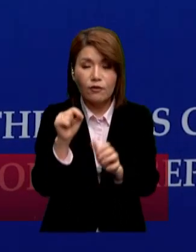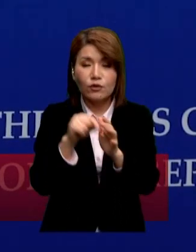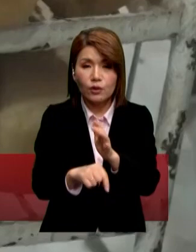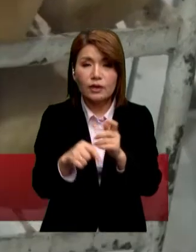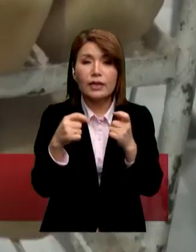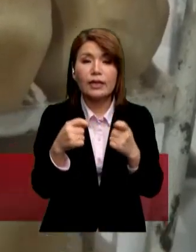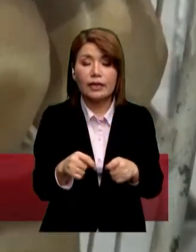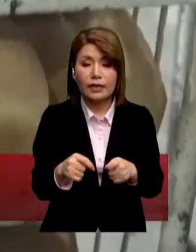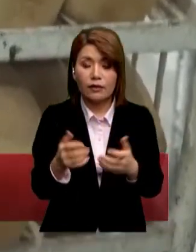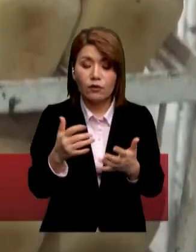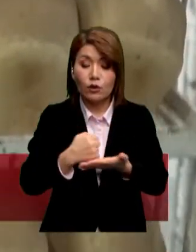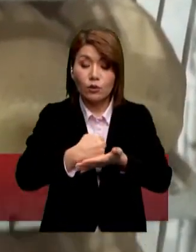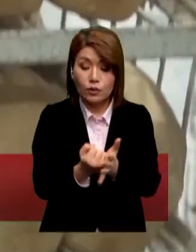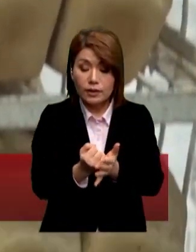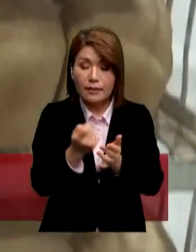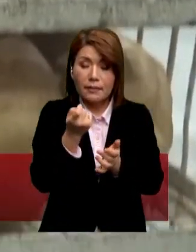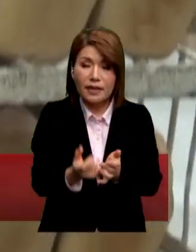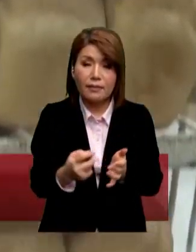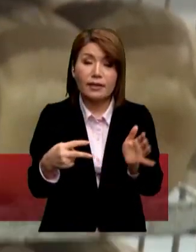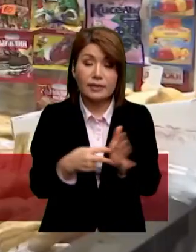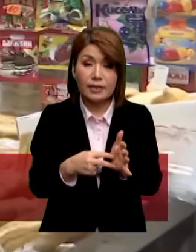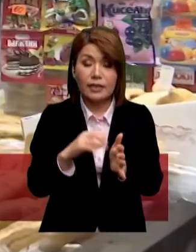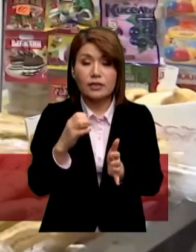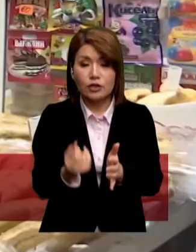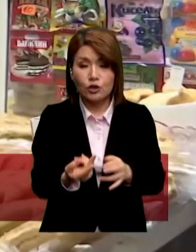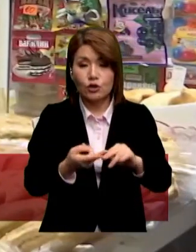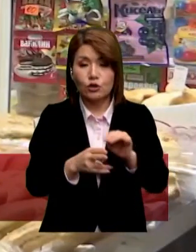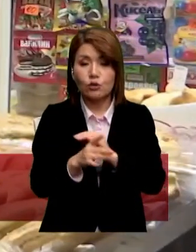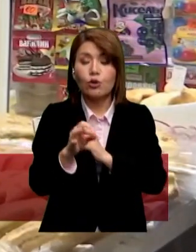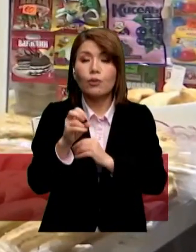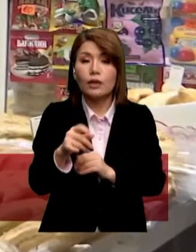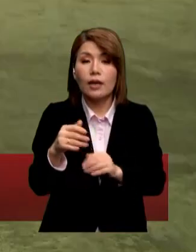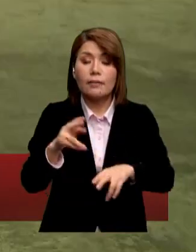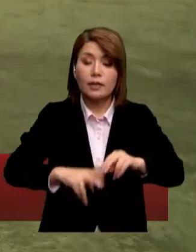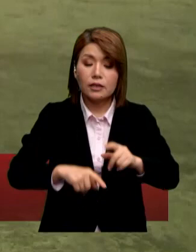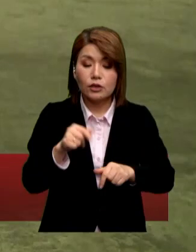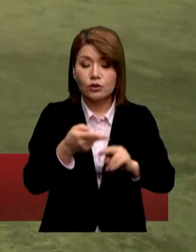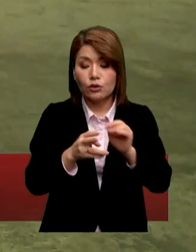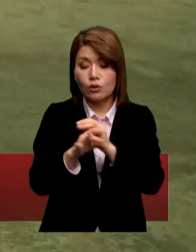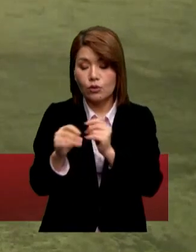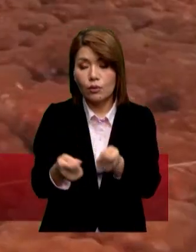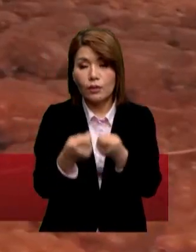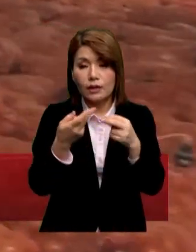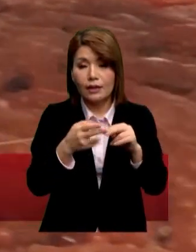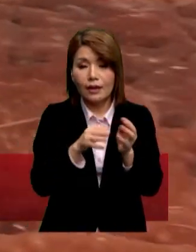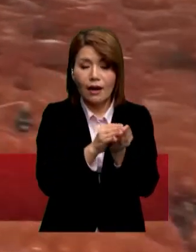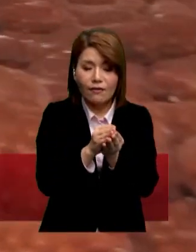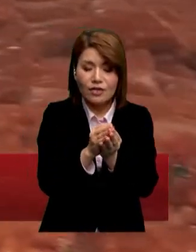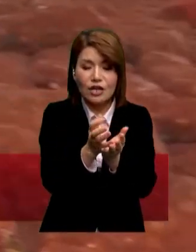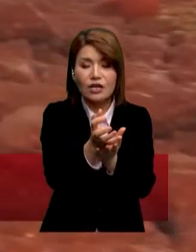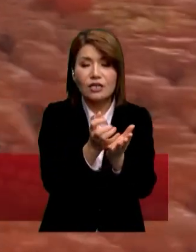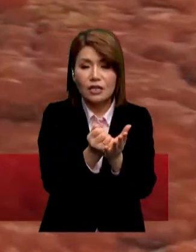внутренний рынок. Установить минимальные цены на социально значимые продукты, построить достаточное количество